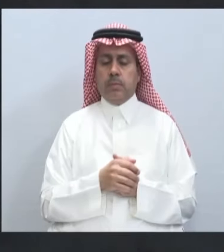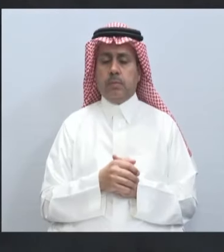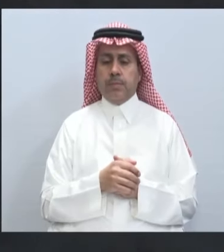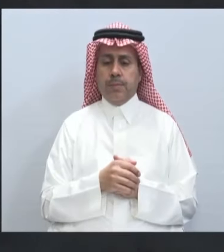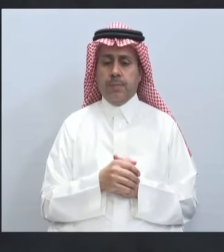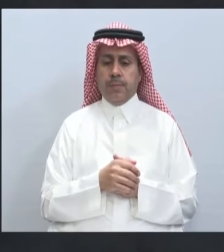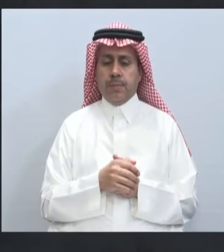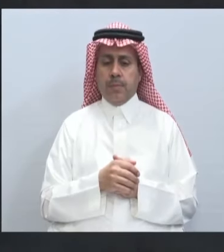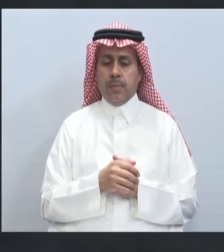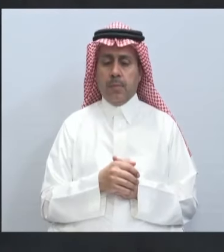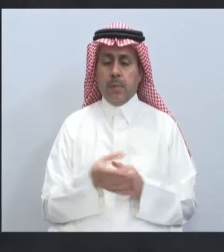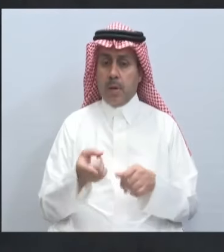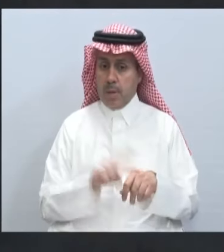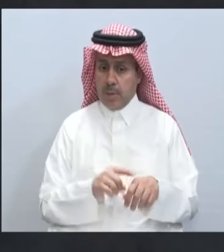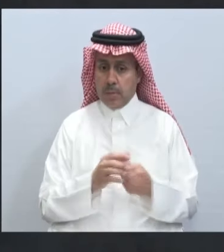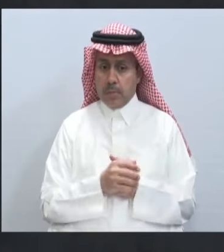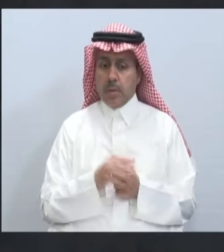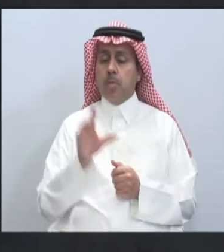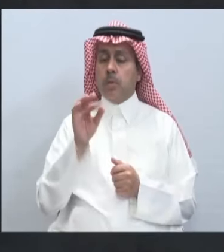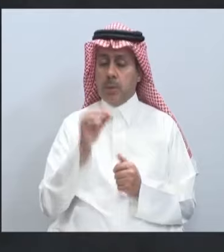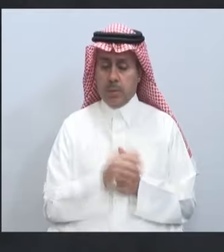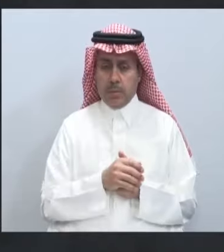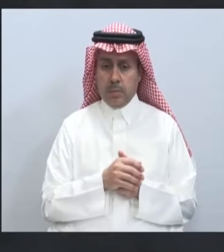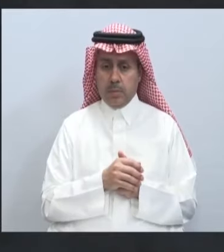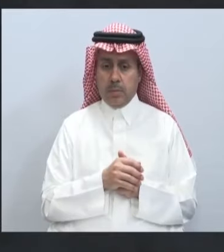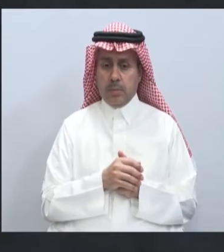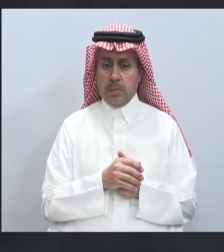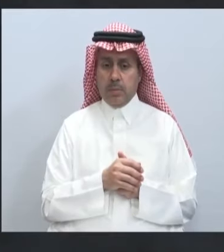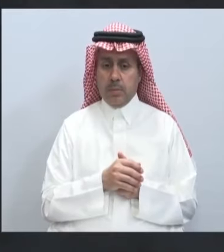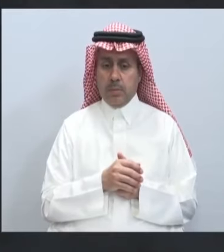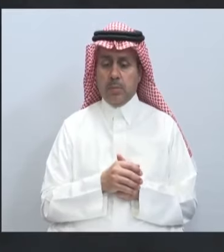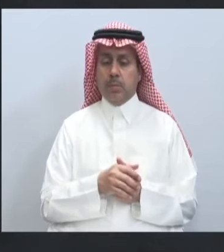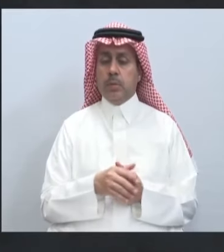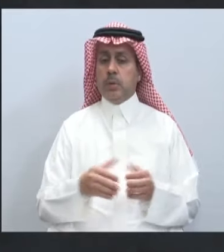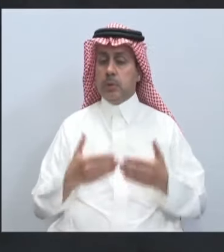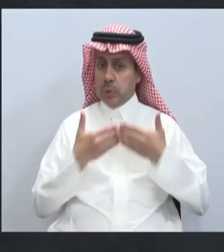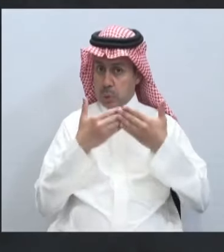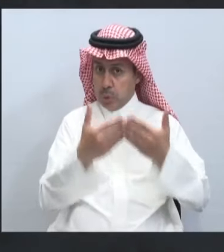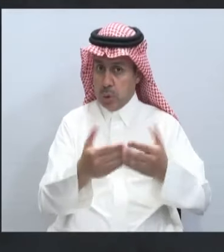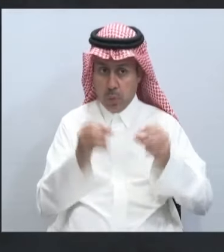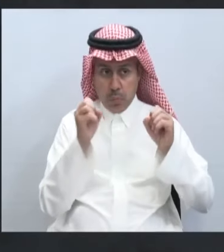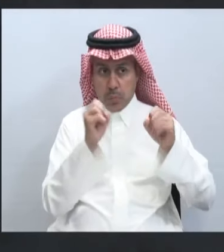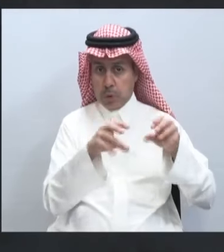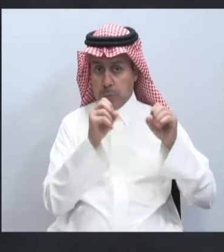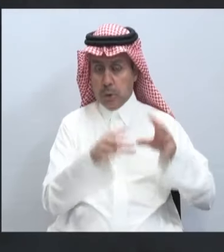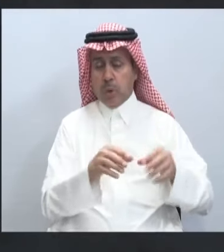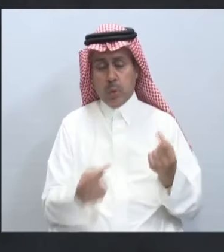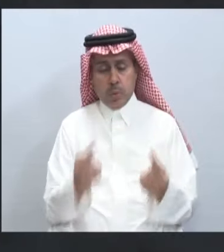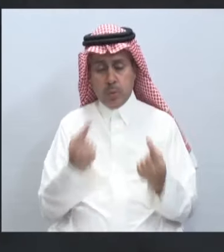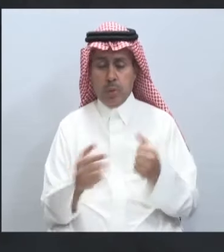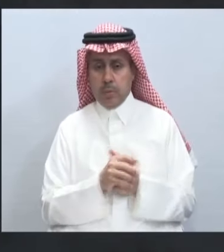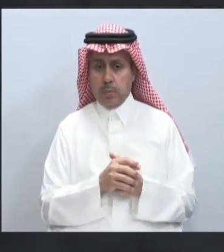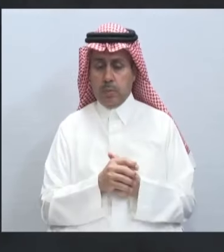فيكم ايضا ممتاز اصبح هناك تقدير اكبر للمزارعين